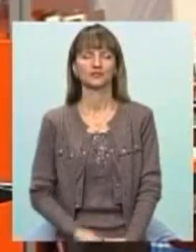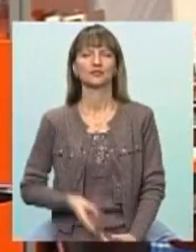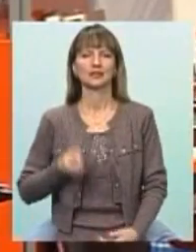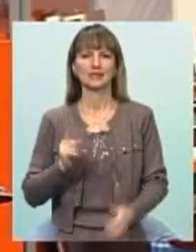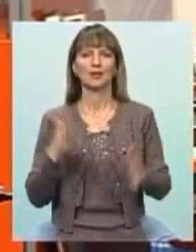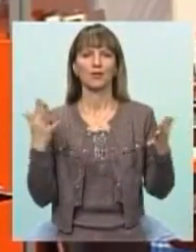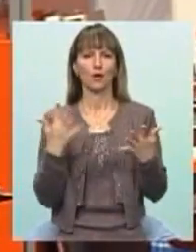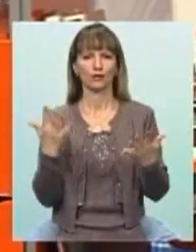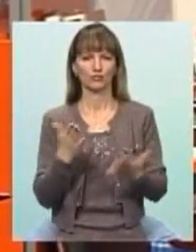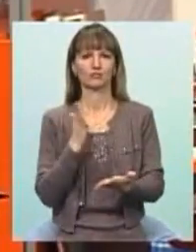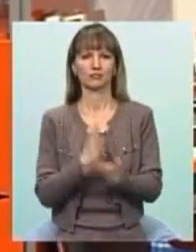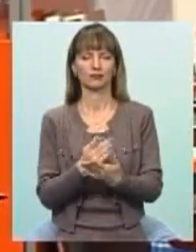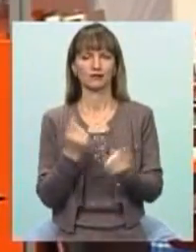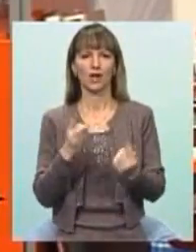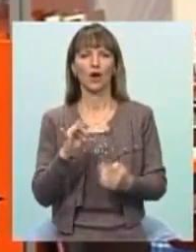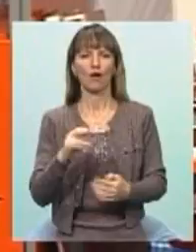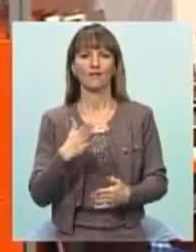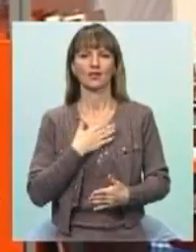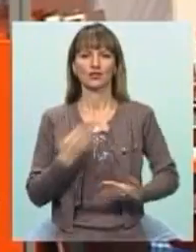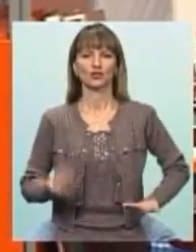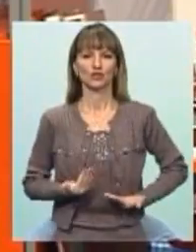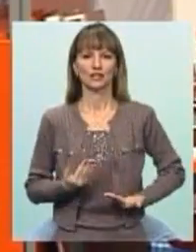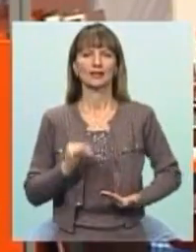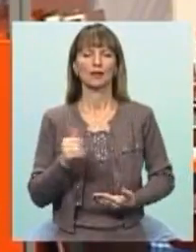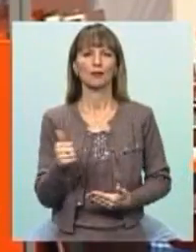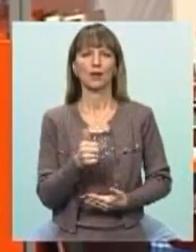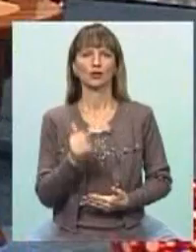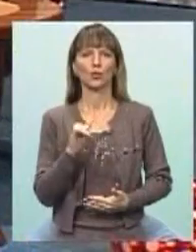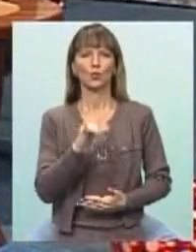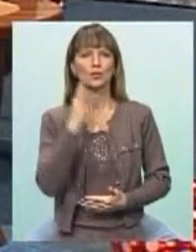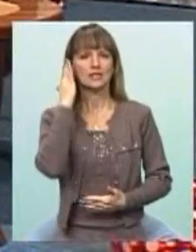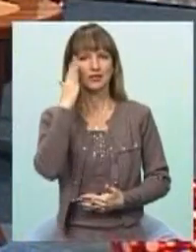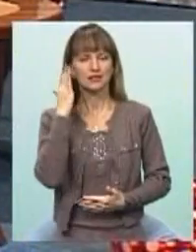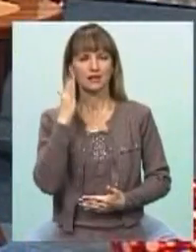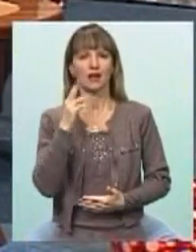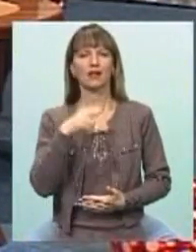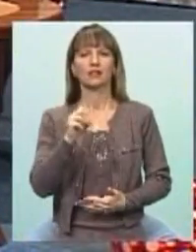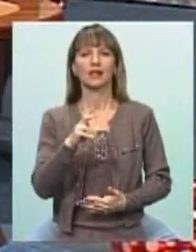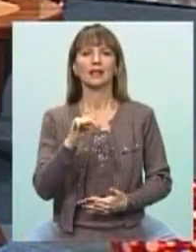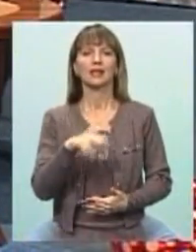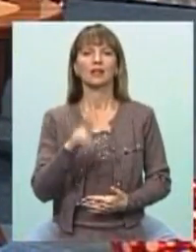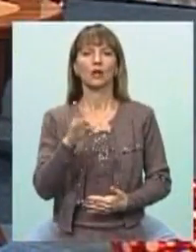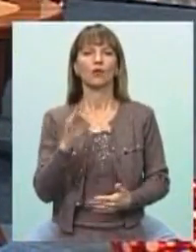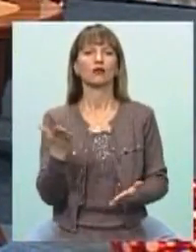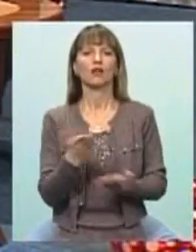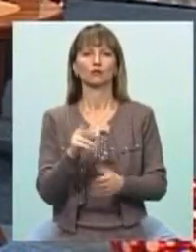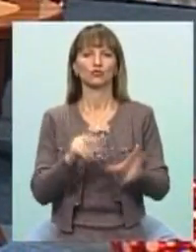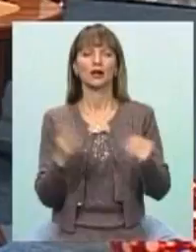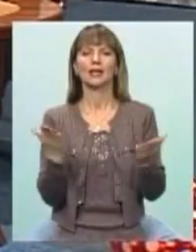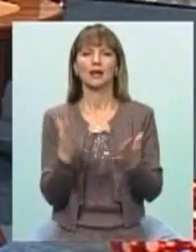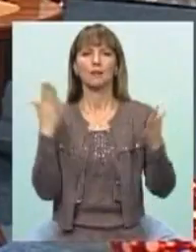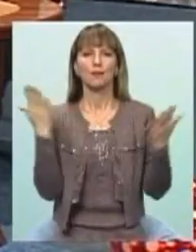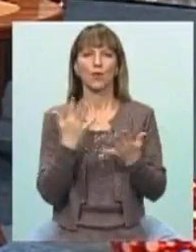Дійсно, подушка відіграє дуже велику роль у нашому житті. Ну і, по-перше, у сні. До речі, Данилко, як ти вважаєш, а які